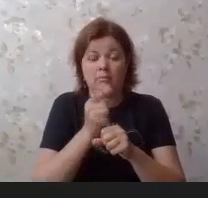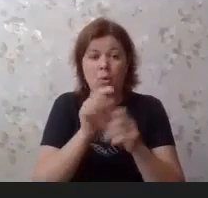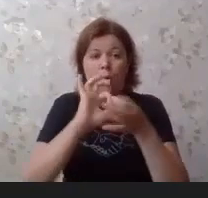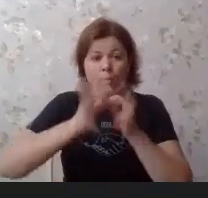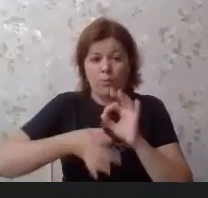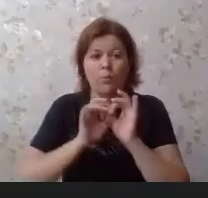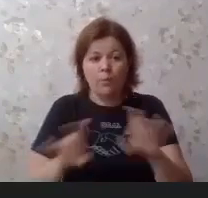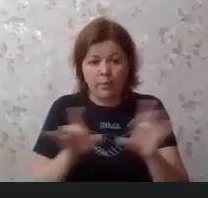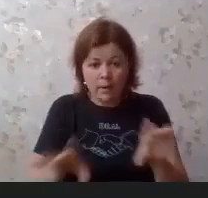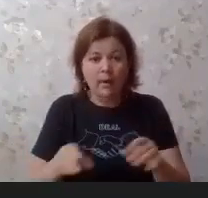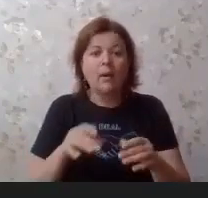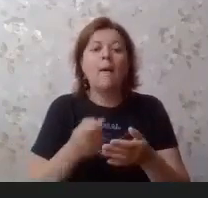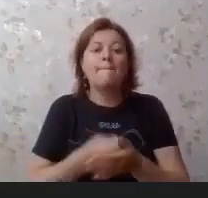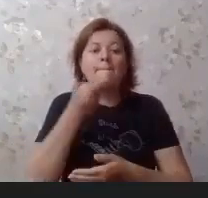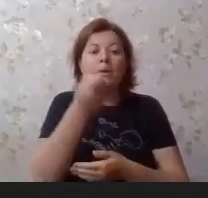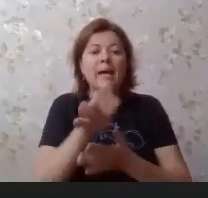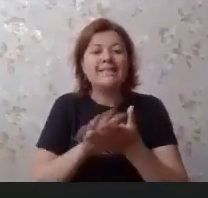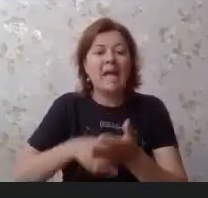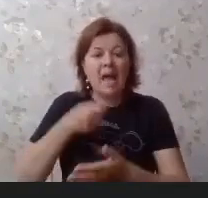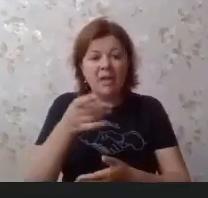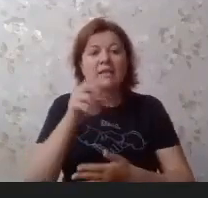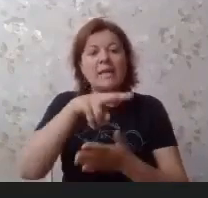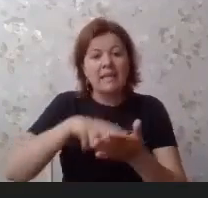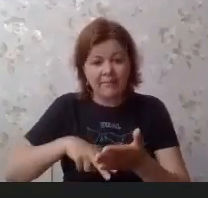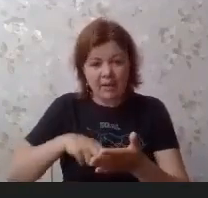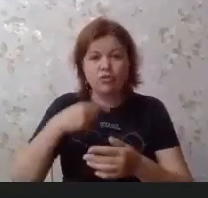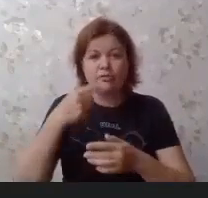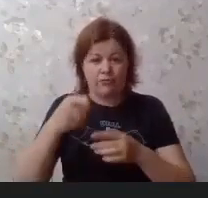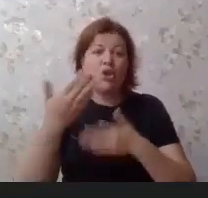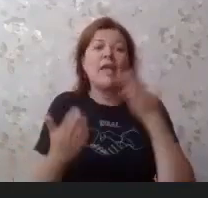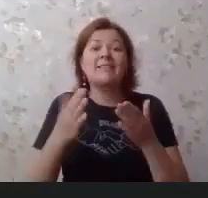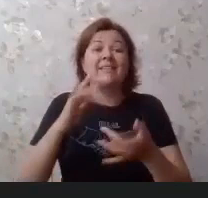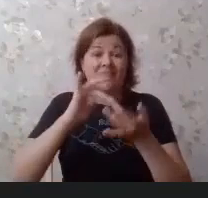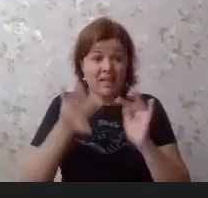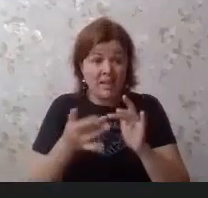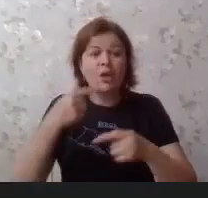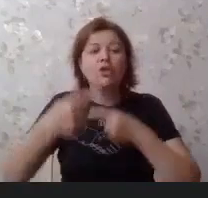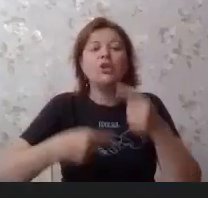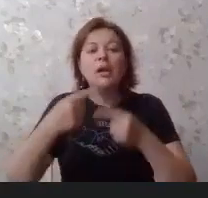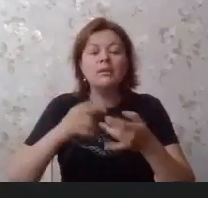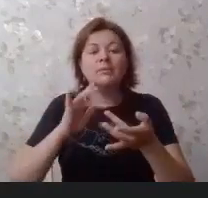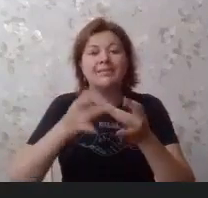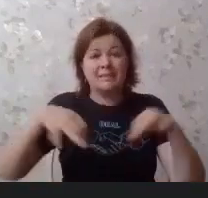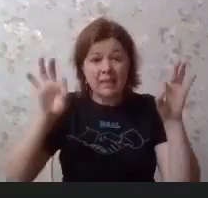ну, например, в сети интернет через госуслуги. Или очно